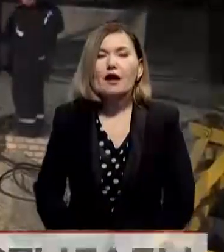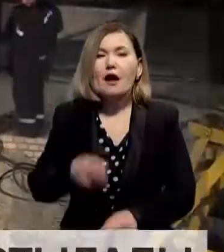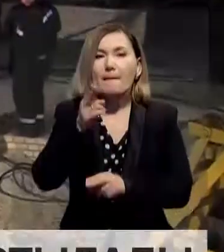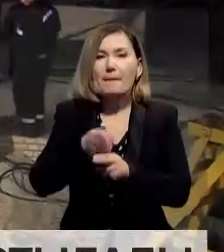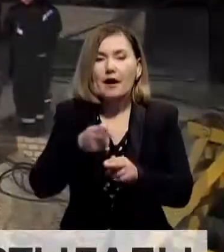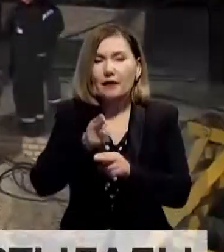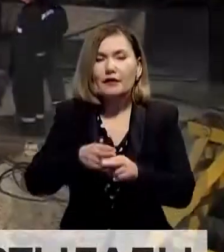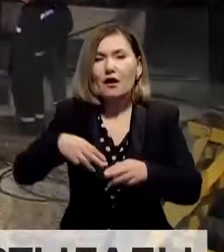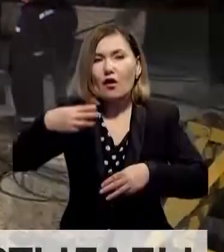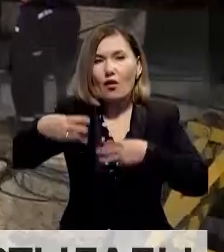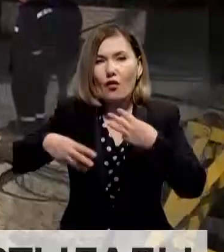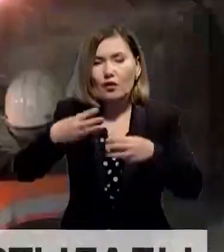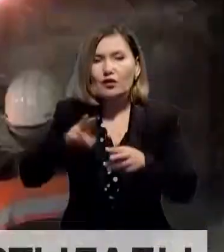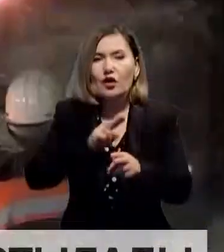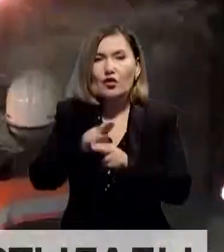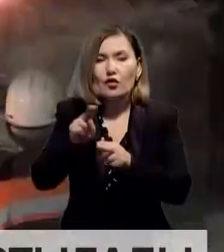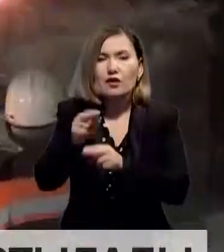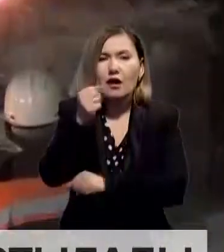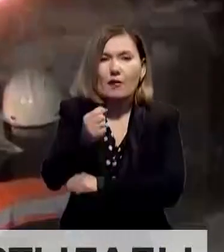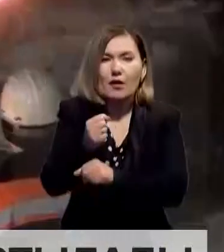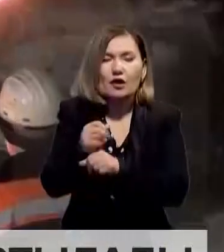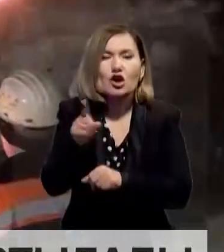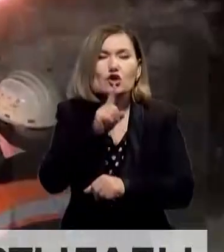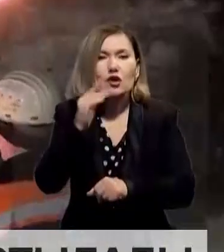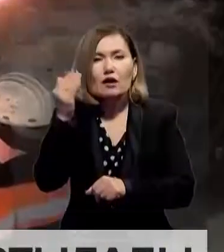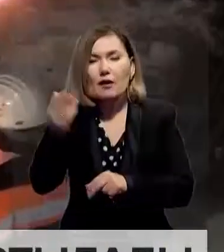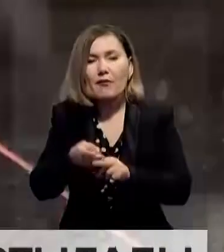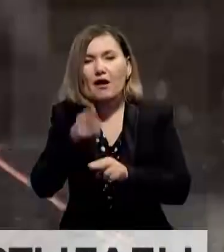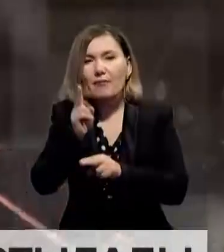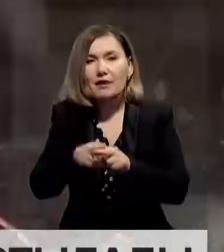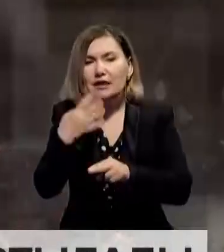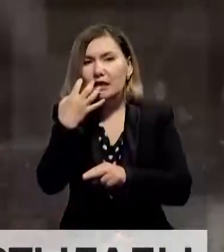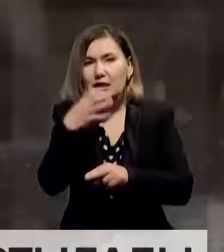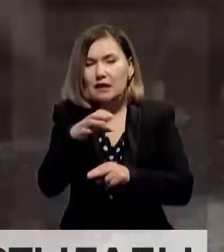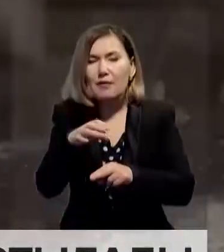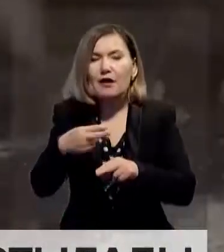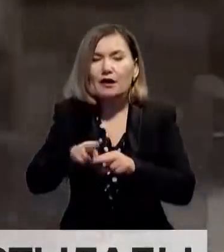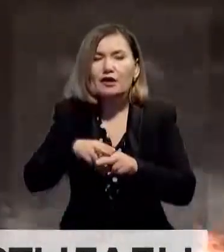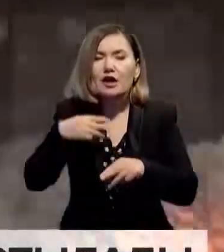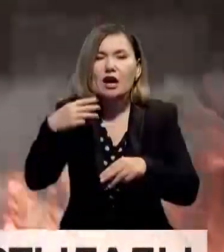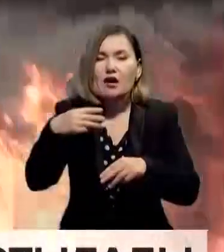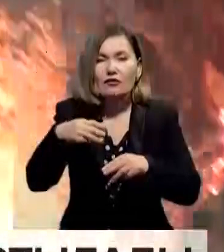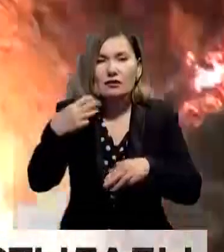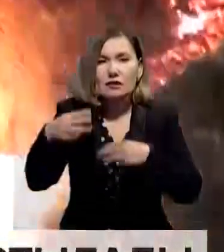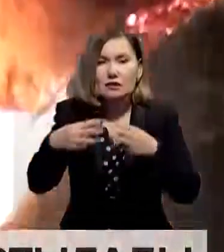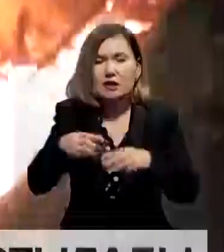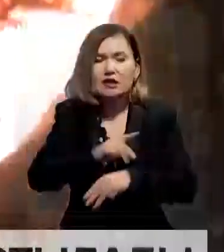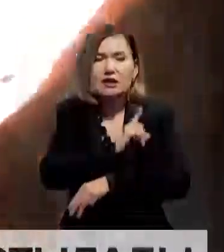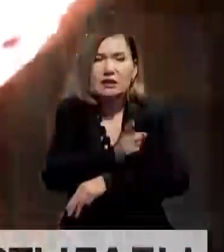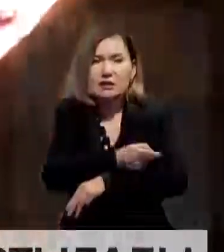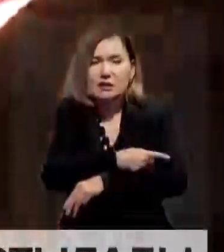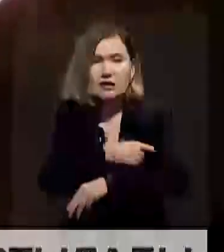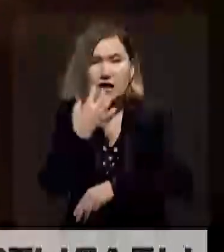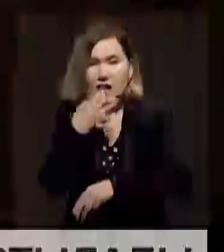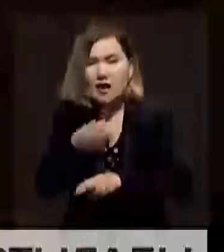Металлургтерді отты мамандық иелері дейді. Қып-қызыл өзен болып аққан металл ыстық жалын 20 метр жерден бетті шарпиды. Ал домна